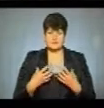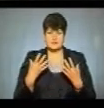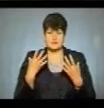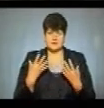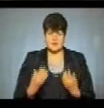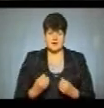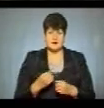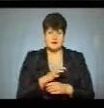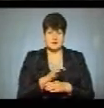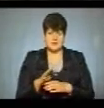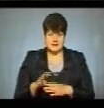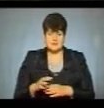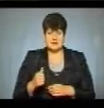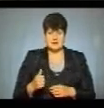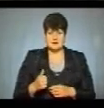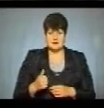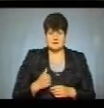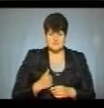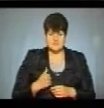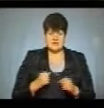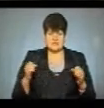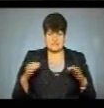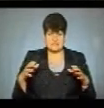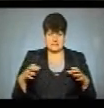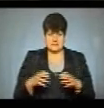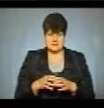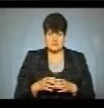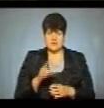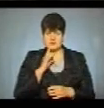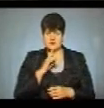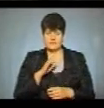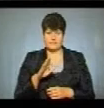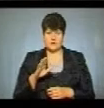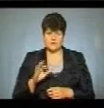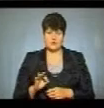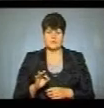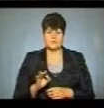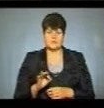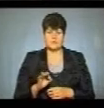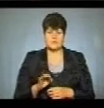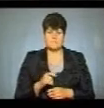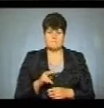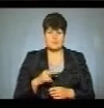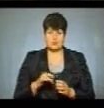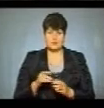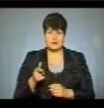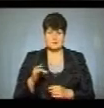артилерії Збройних сил України зібрані тимчасово виконуючи обов'язки начальника штабу підполковник Грісько.